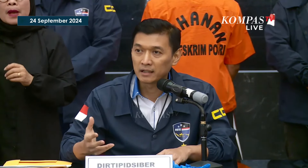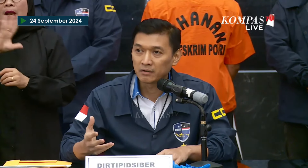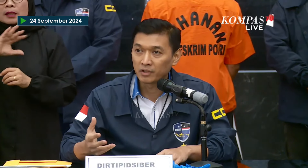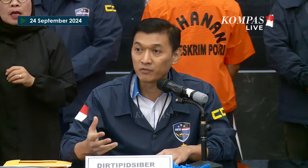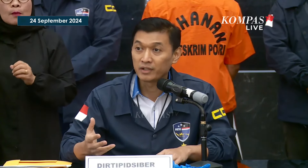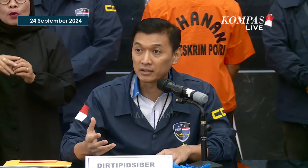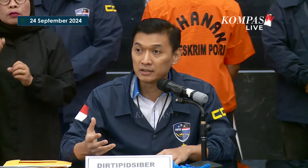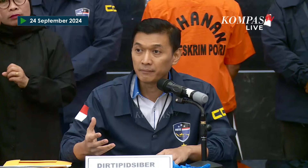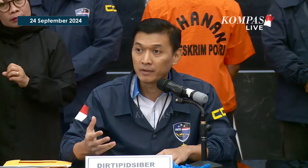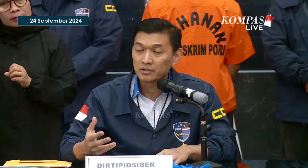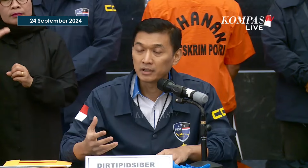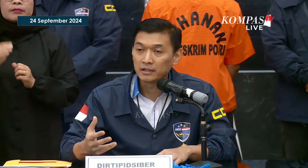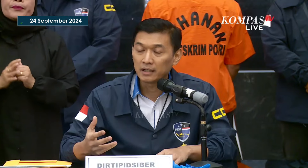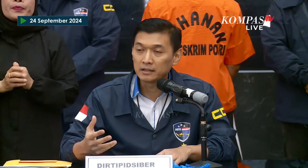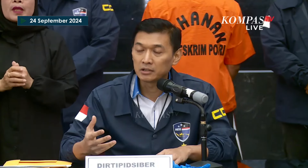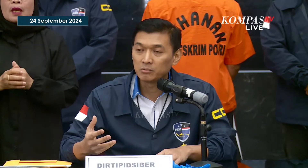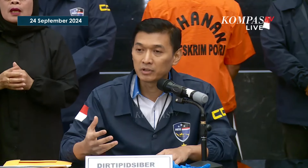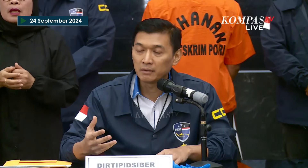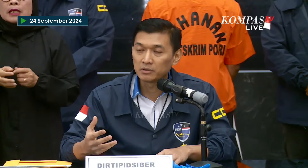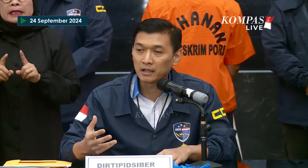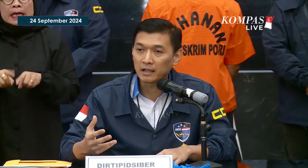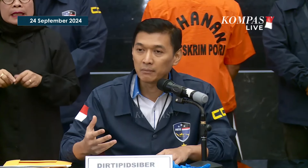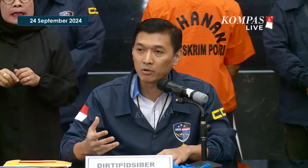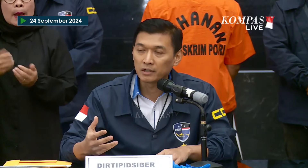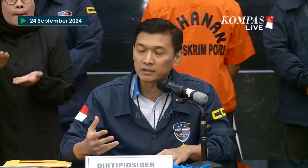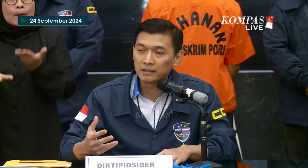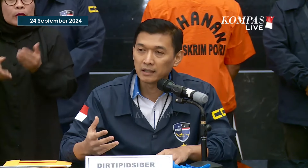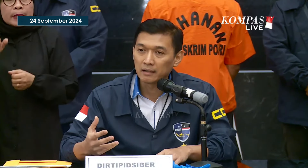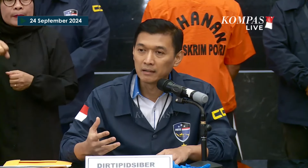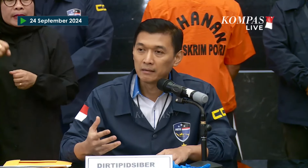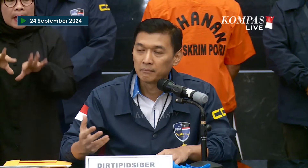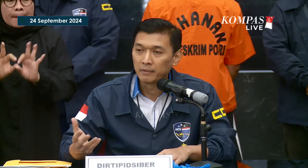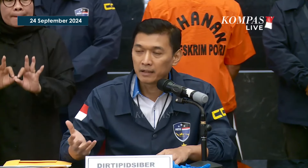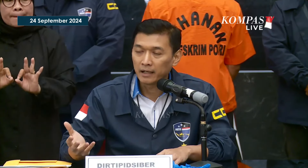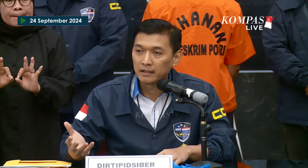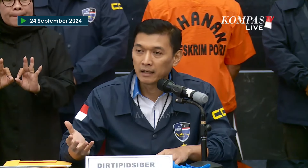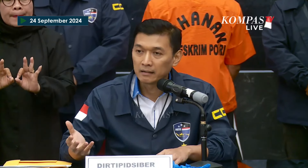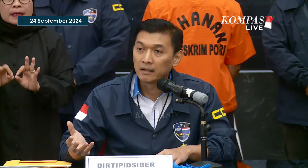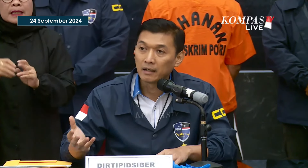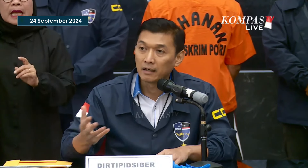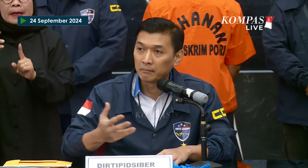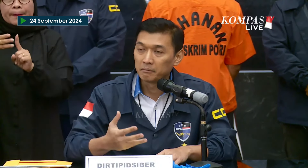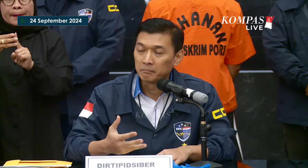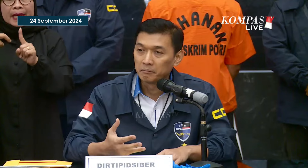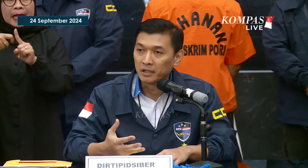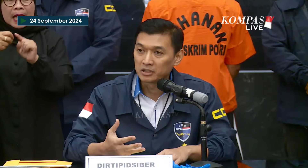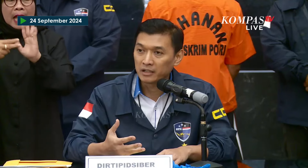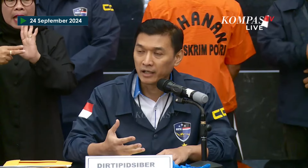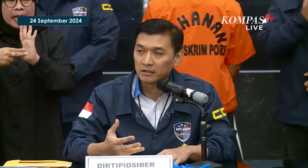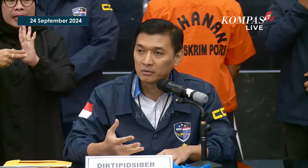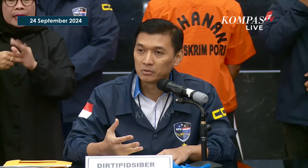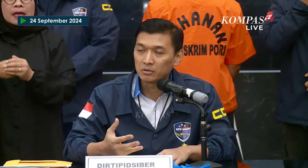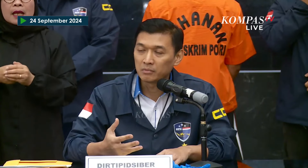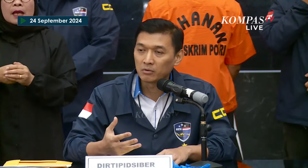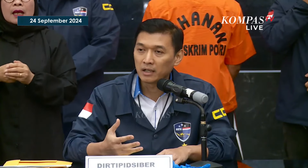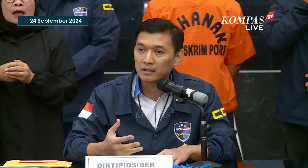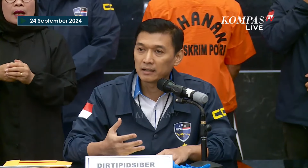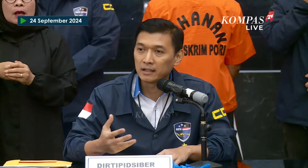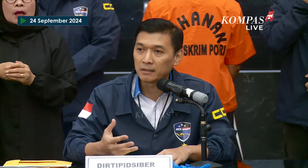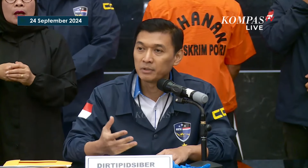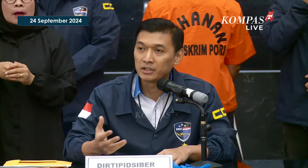itu sedang kita verifikasi, sehingga nanti itu mungkin bisa kami koordinasikan dengan BKN dan BSSN